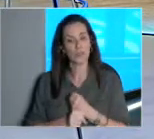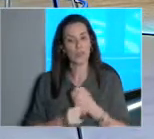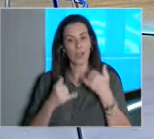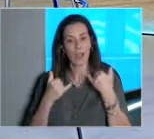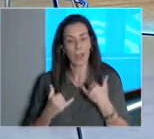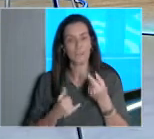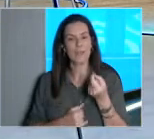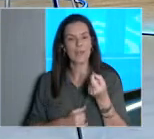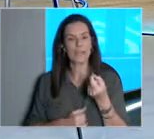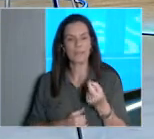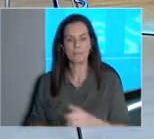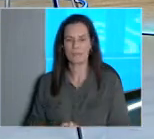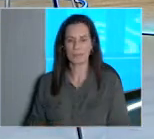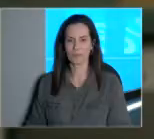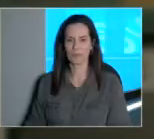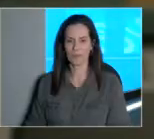הפעם פתיתים.